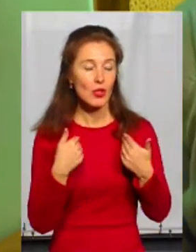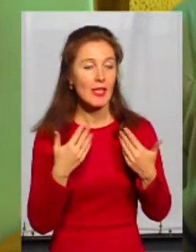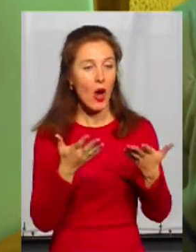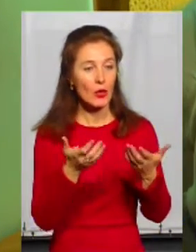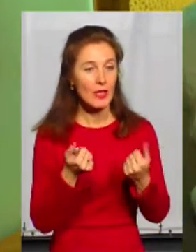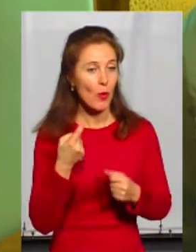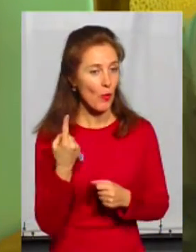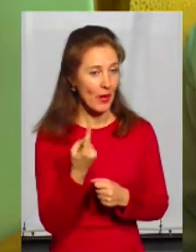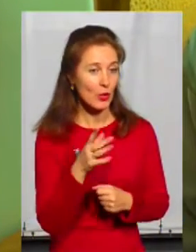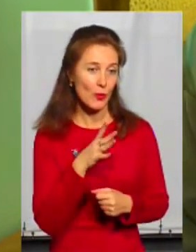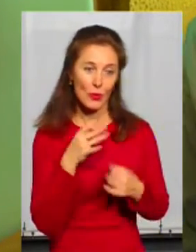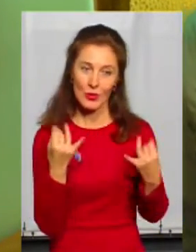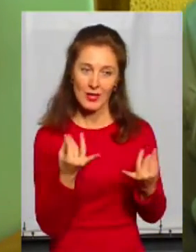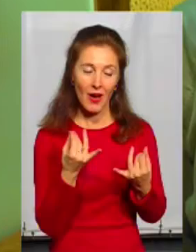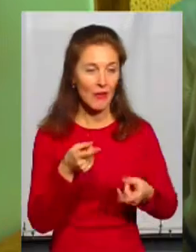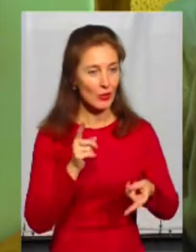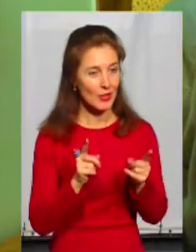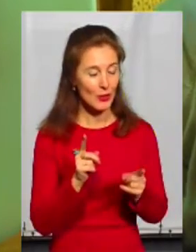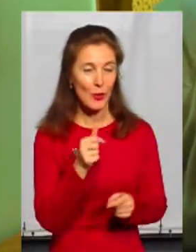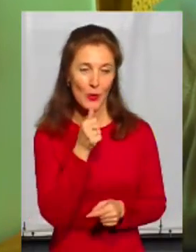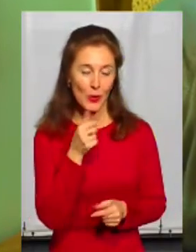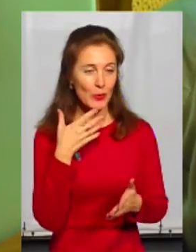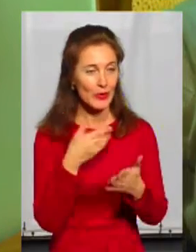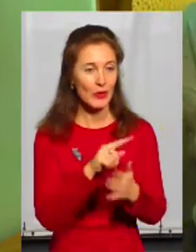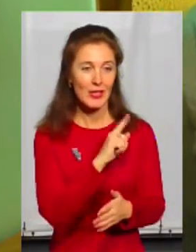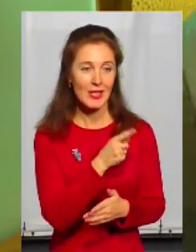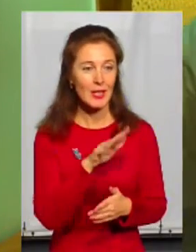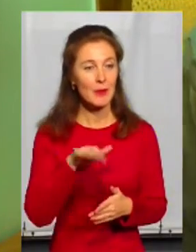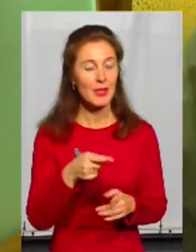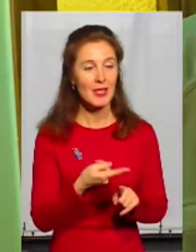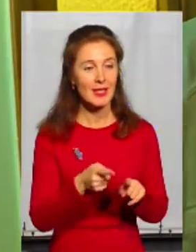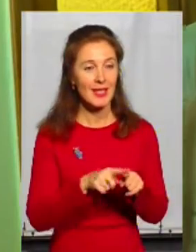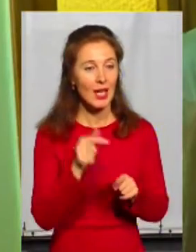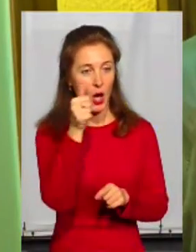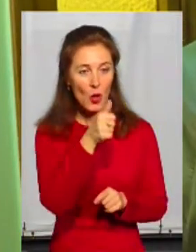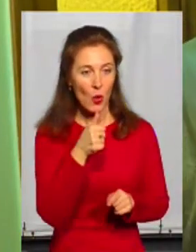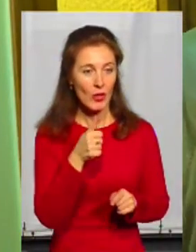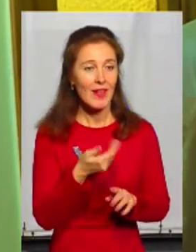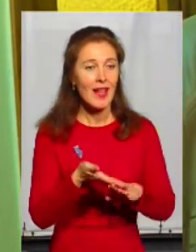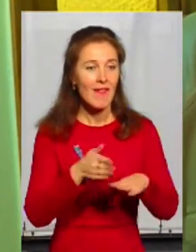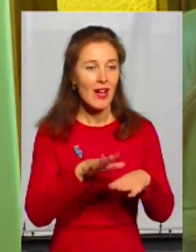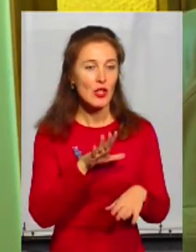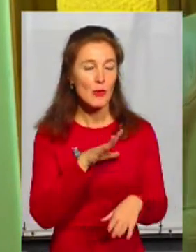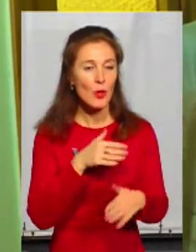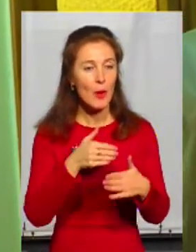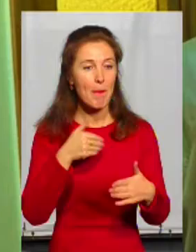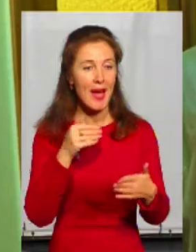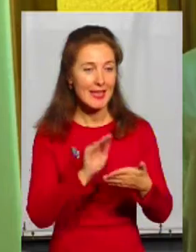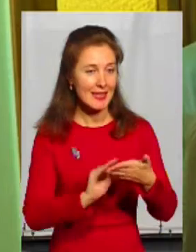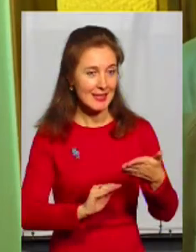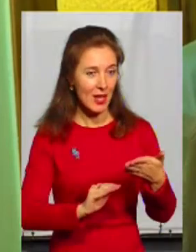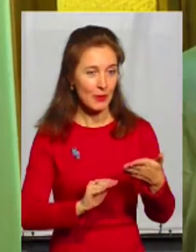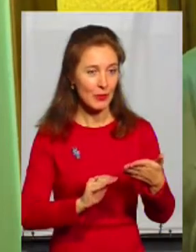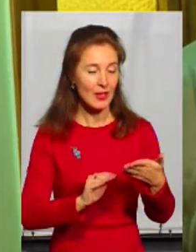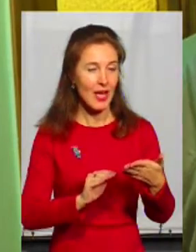було цікаво просто випробувати свої сили після стількох років написання диктанту. Найважче було перед диктантом настроїтися,